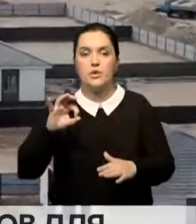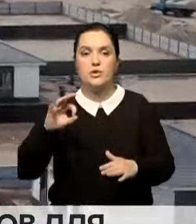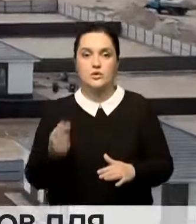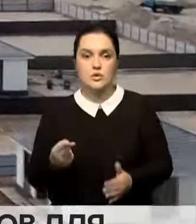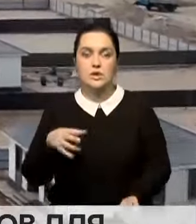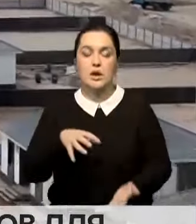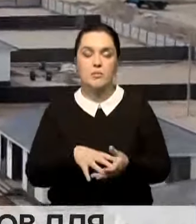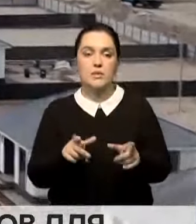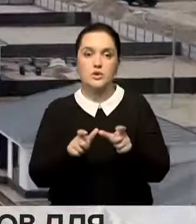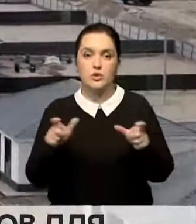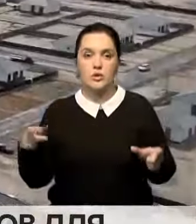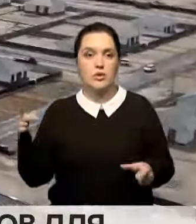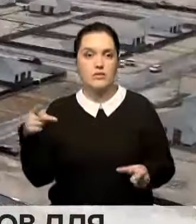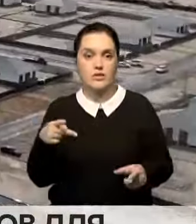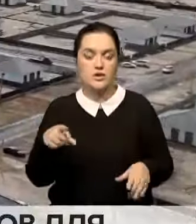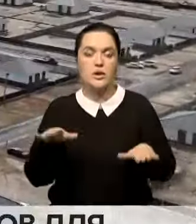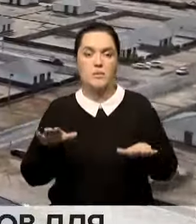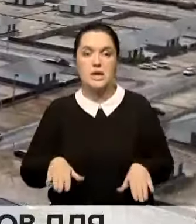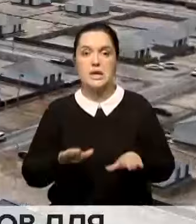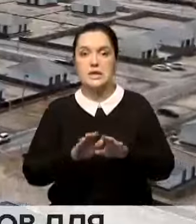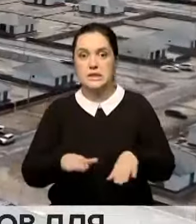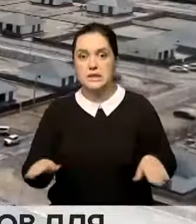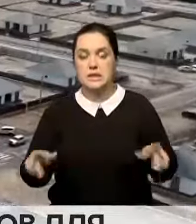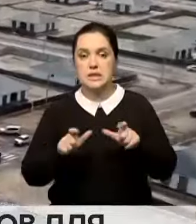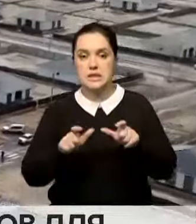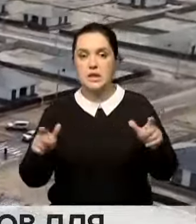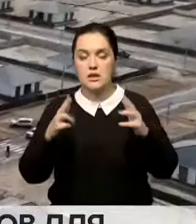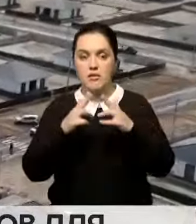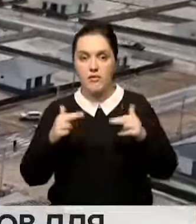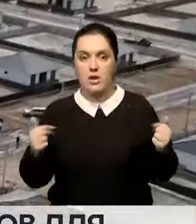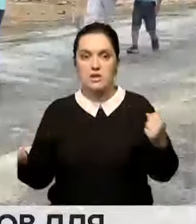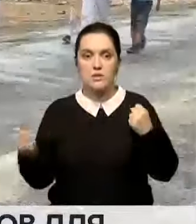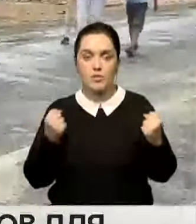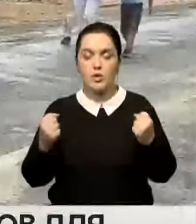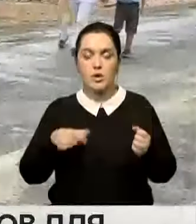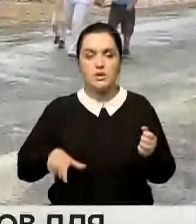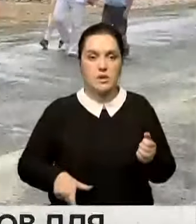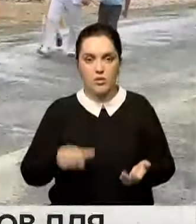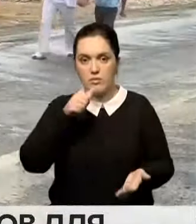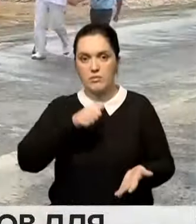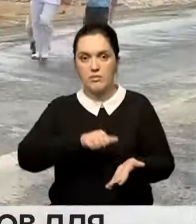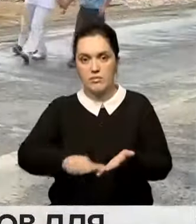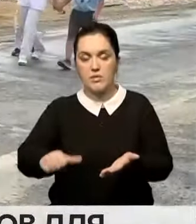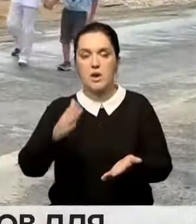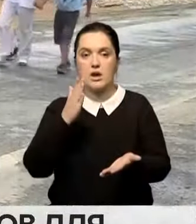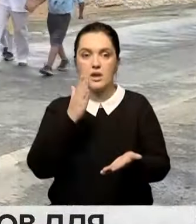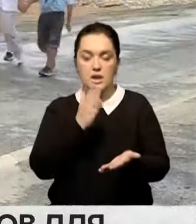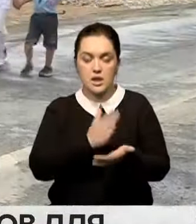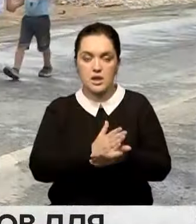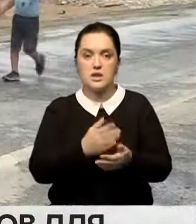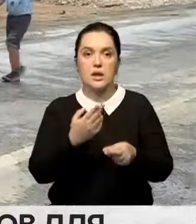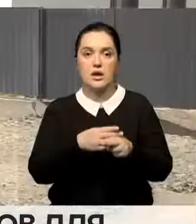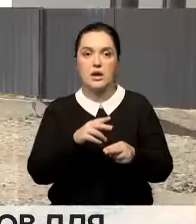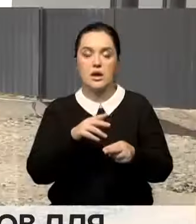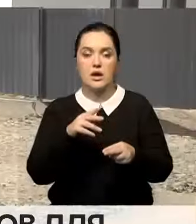объекты школу на 2000 мест детский сад и Дворец спорта дороги асфальтировали по словам Акима жилой ского района